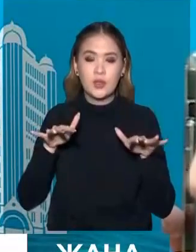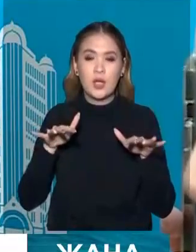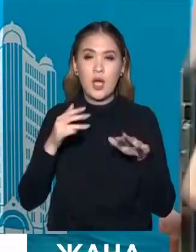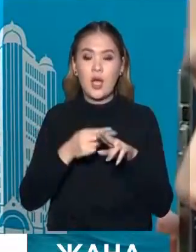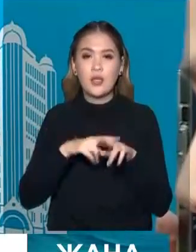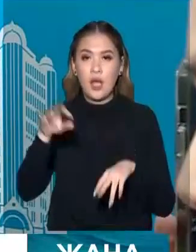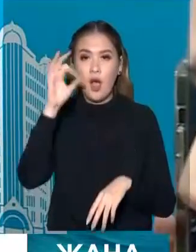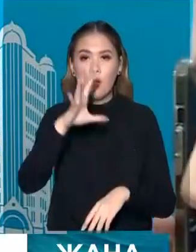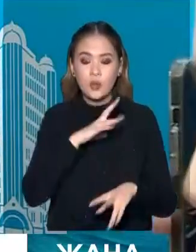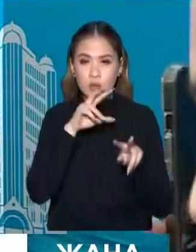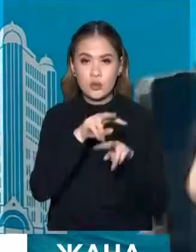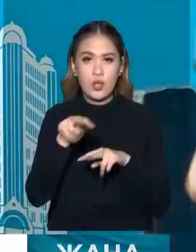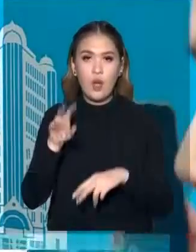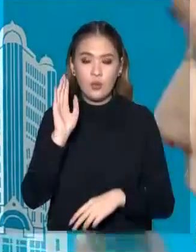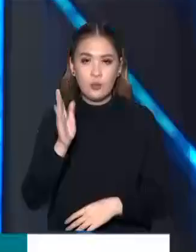парламенттің бақылауында болу керек бұл мәселе.